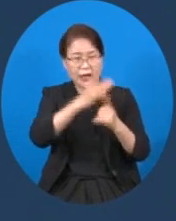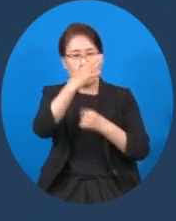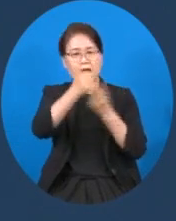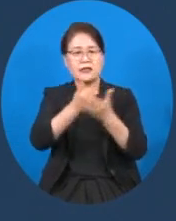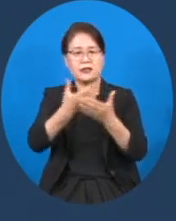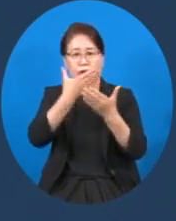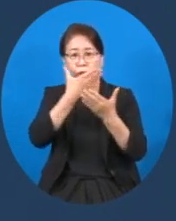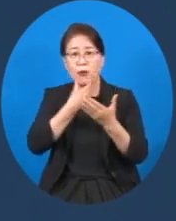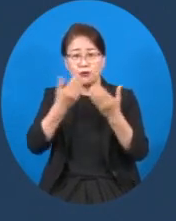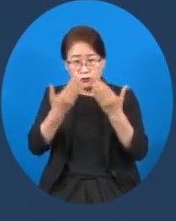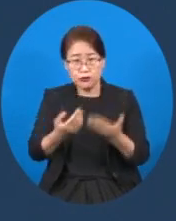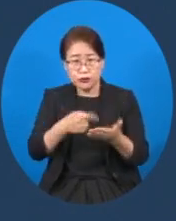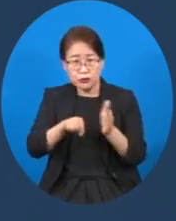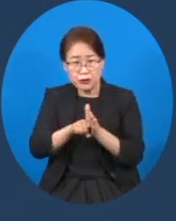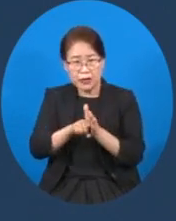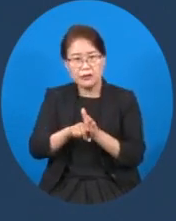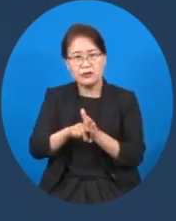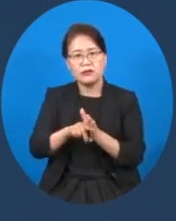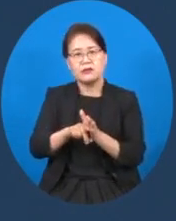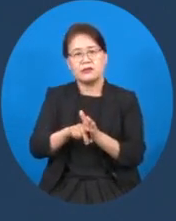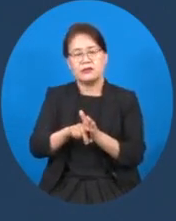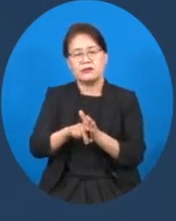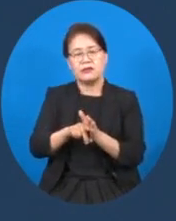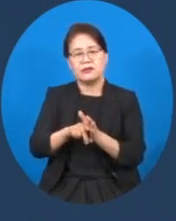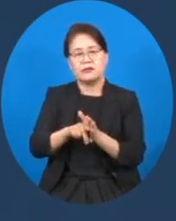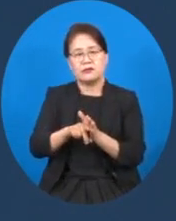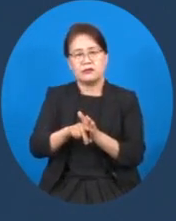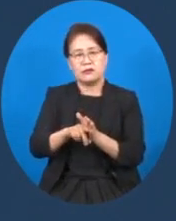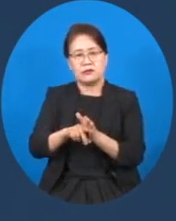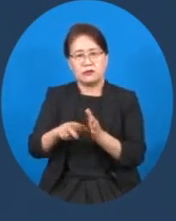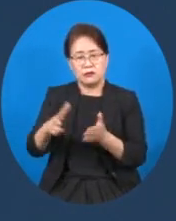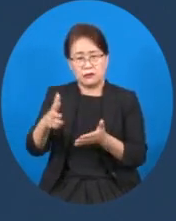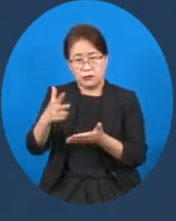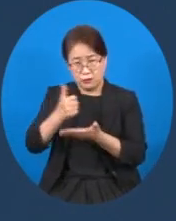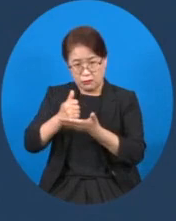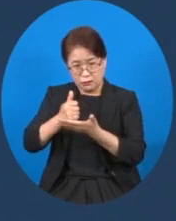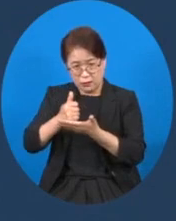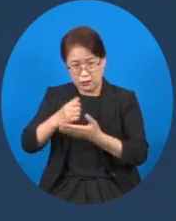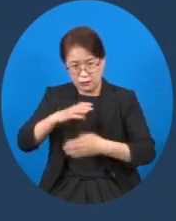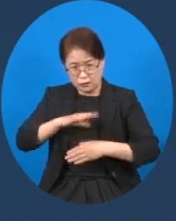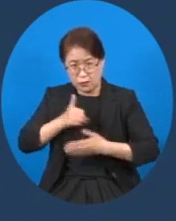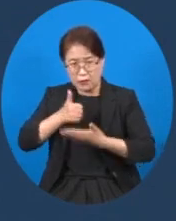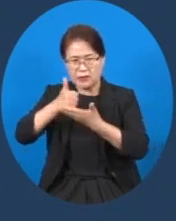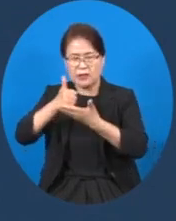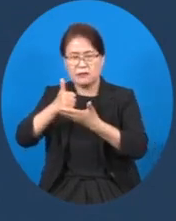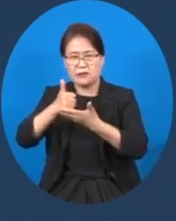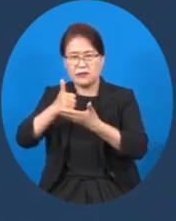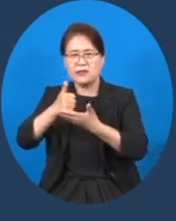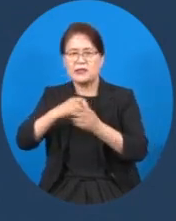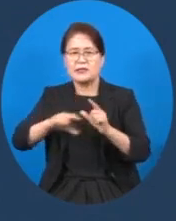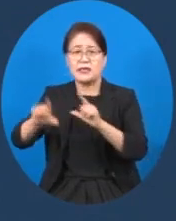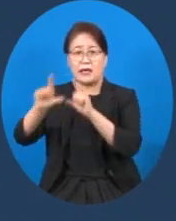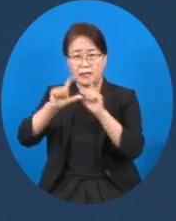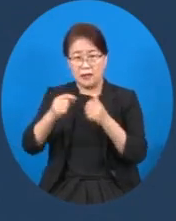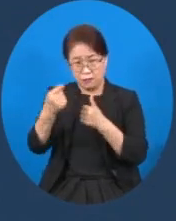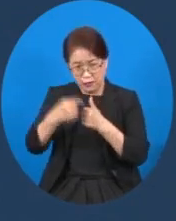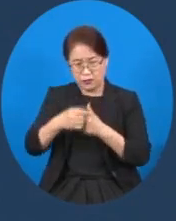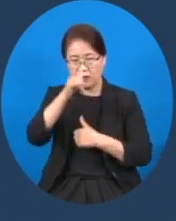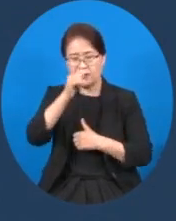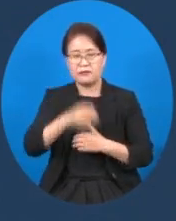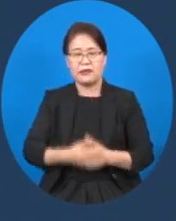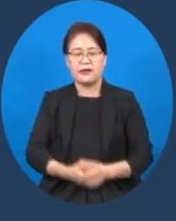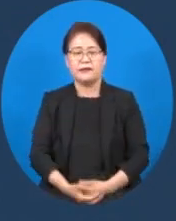주시기 위해서 여호와를 경외하는 삶을 살도록 말씀하고 있다는 거예요. 제가 말씀을